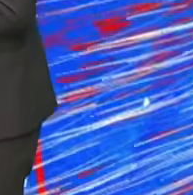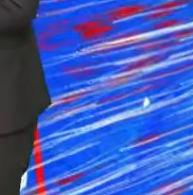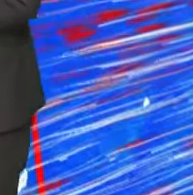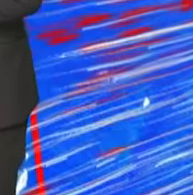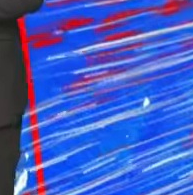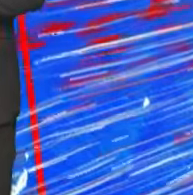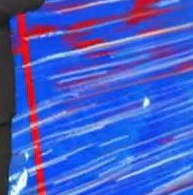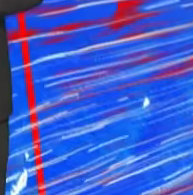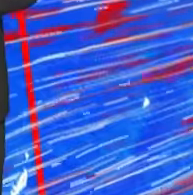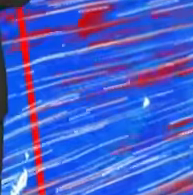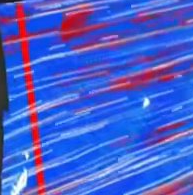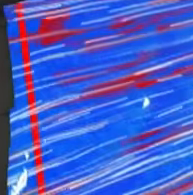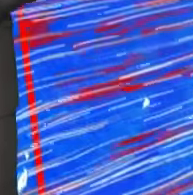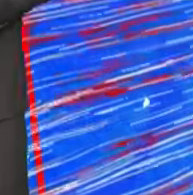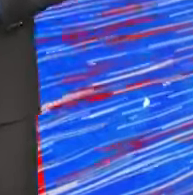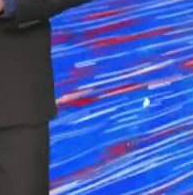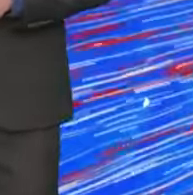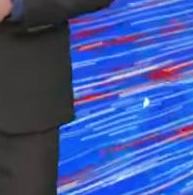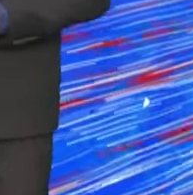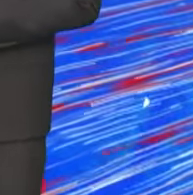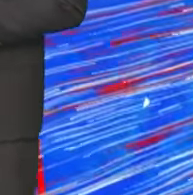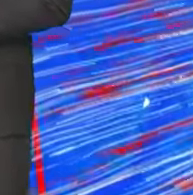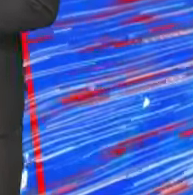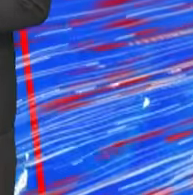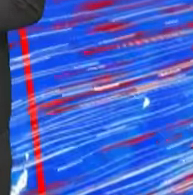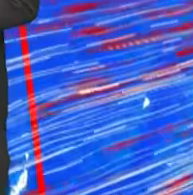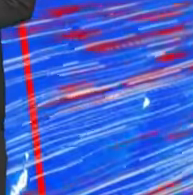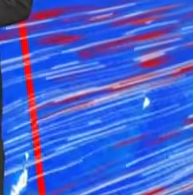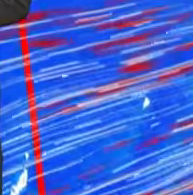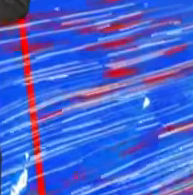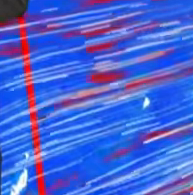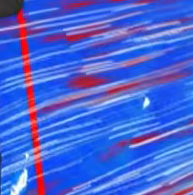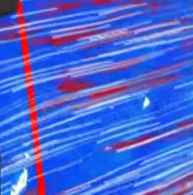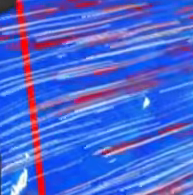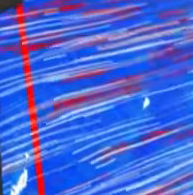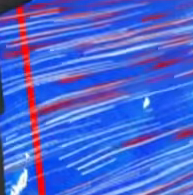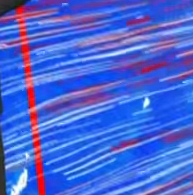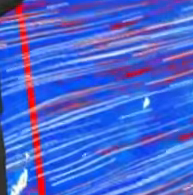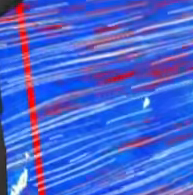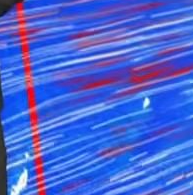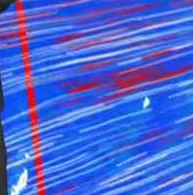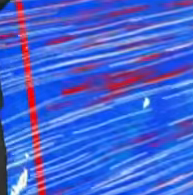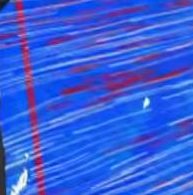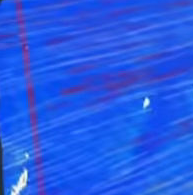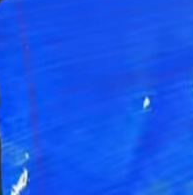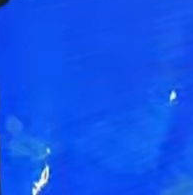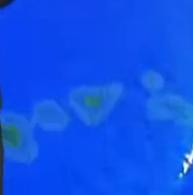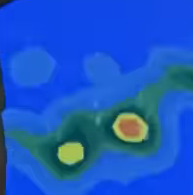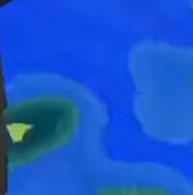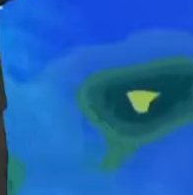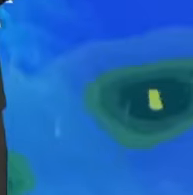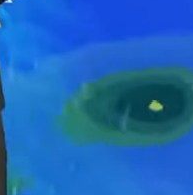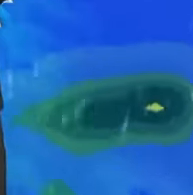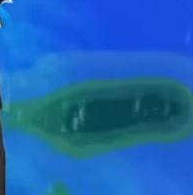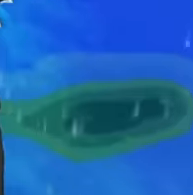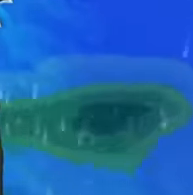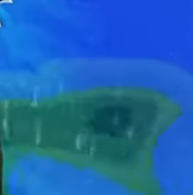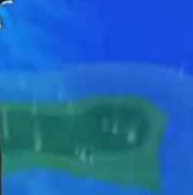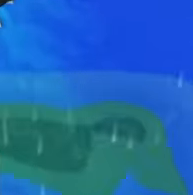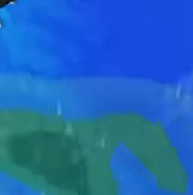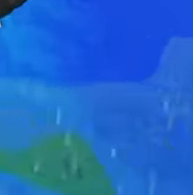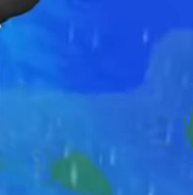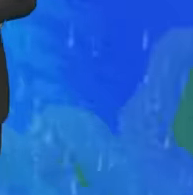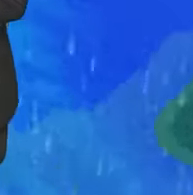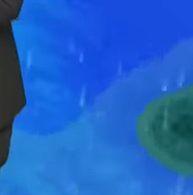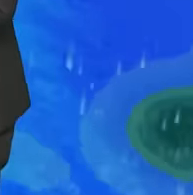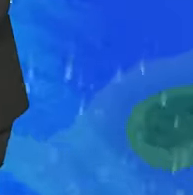easterlies, bago yan muling bumugso sa araw ng Linggo dyan sa extreme northern Luzon. Sa rainfall forecast ng The Weather Company para